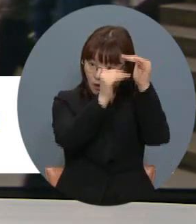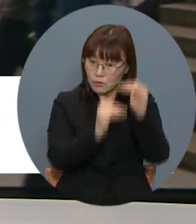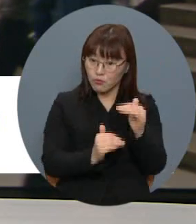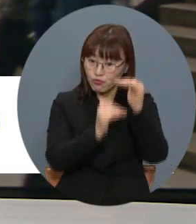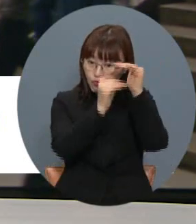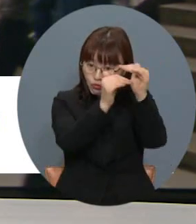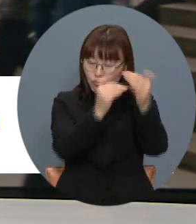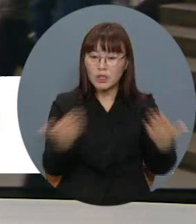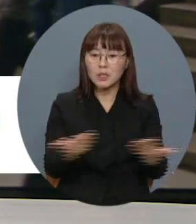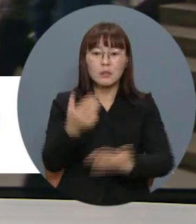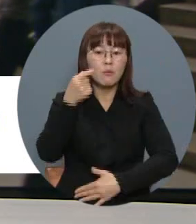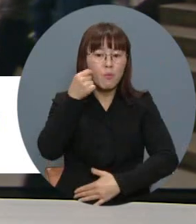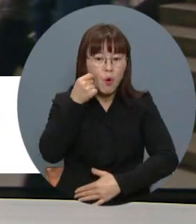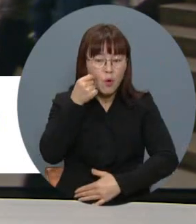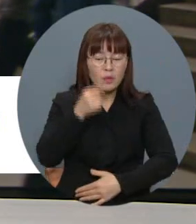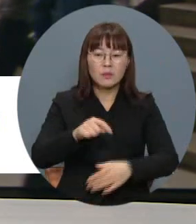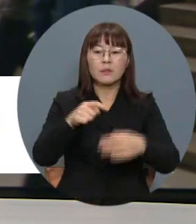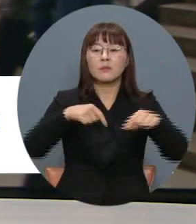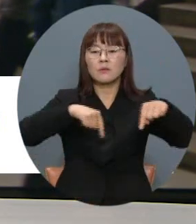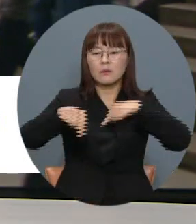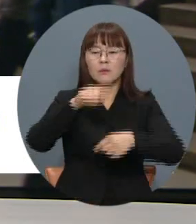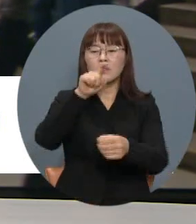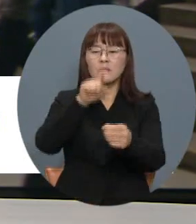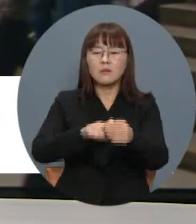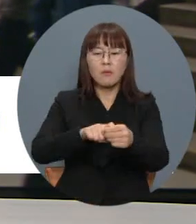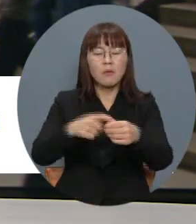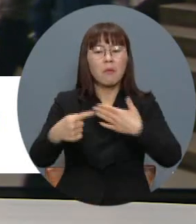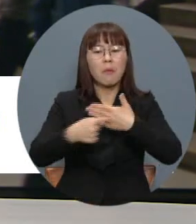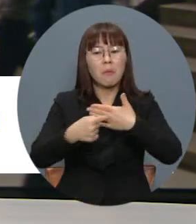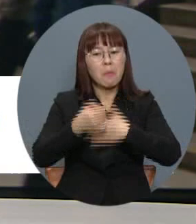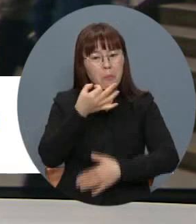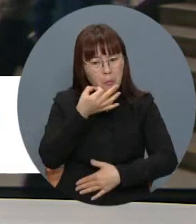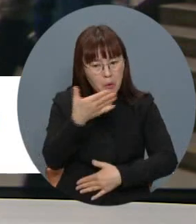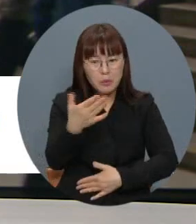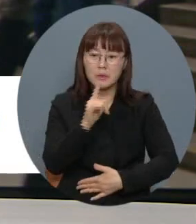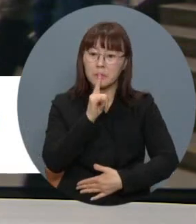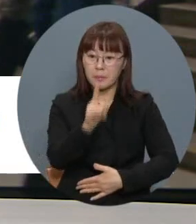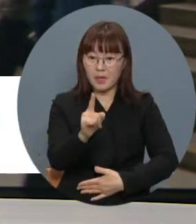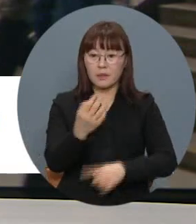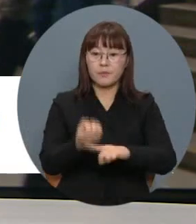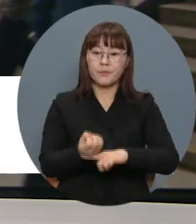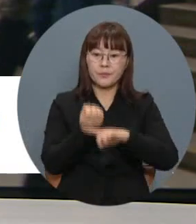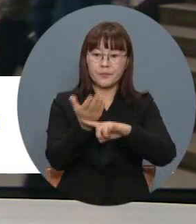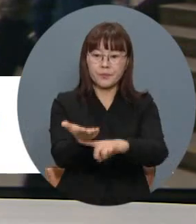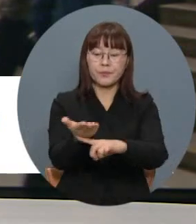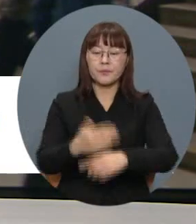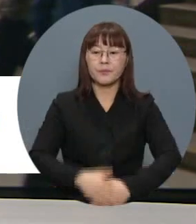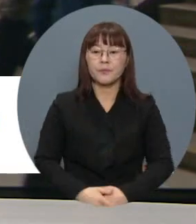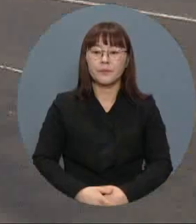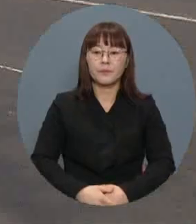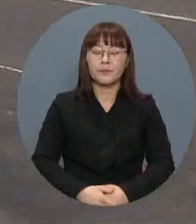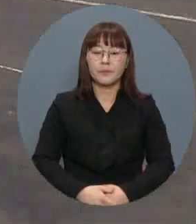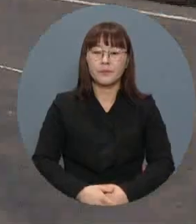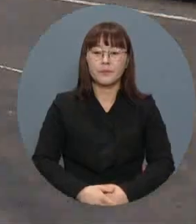있는 일이 아니어서 정치적 생색내기 아니냐는 비판도 나오고 있습니다. 양관희 기자입니다.